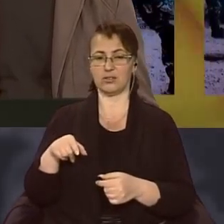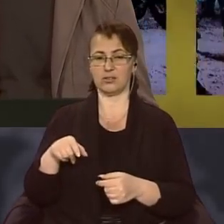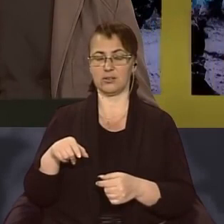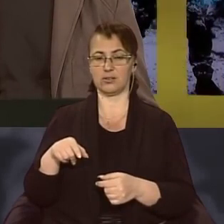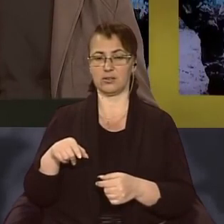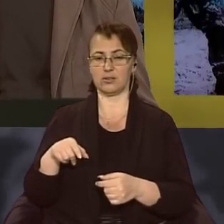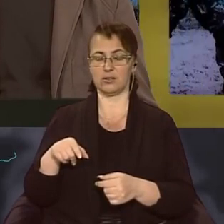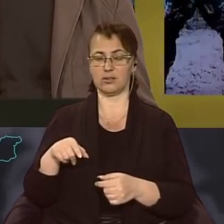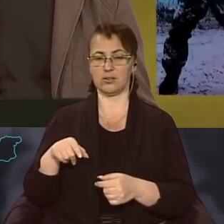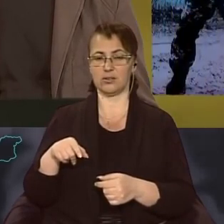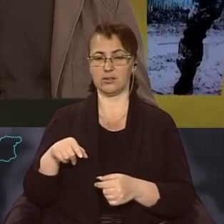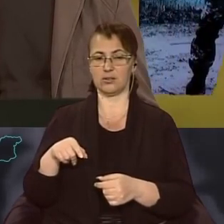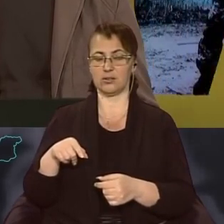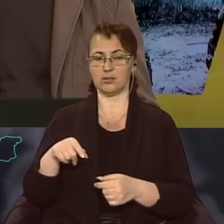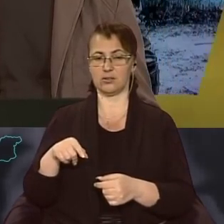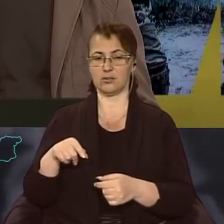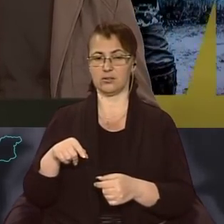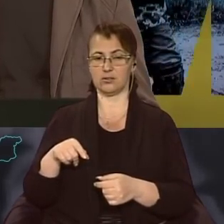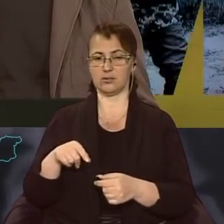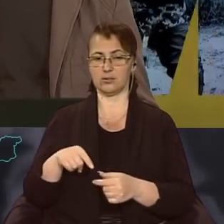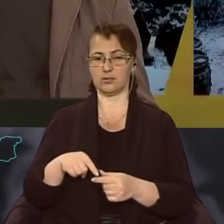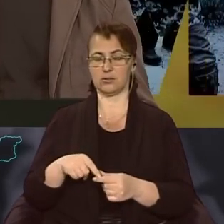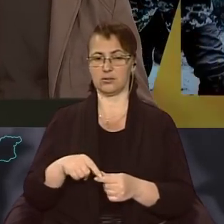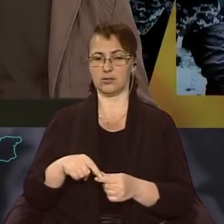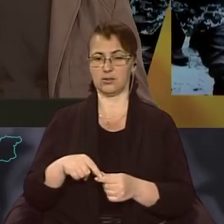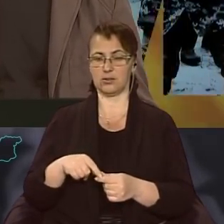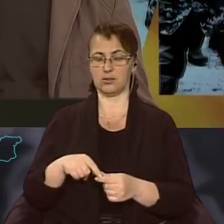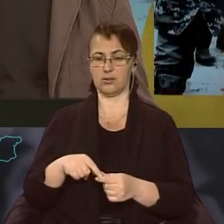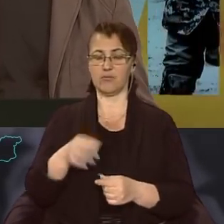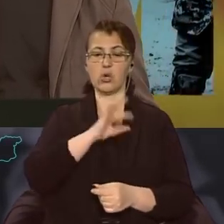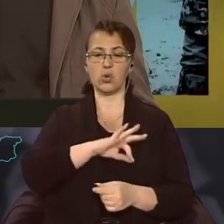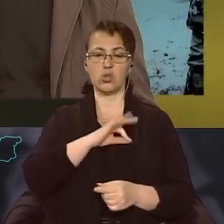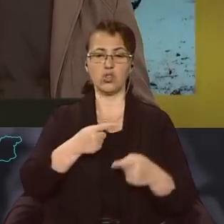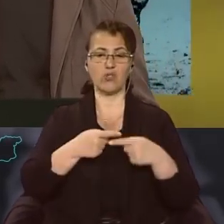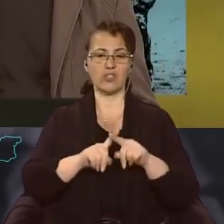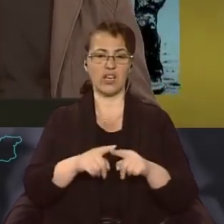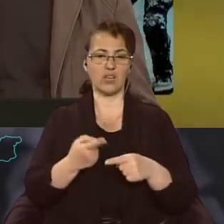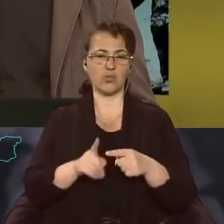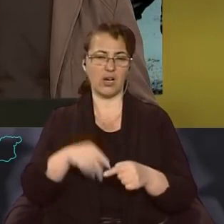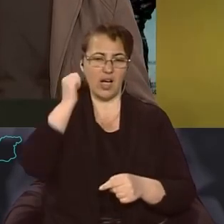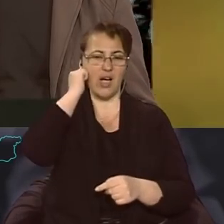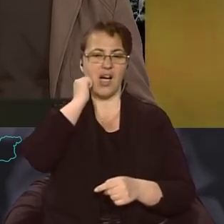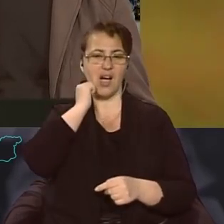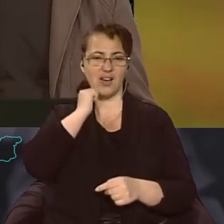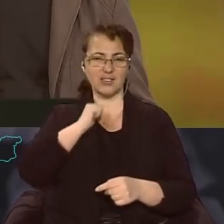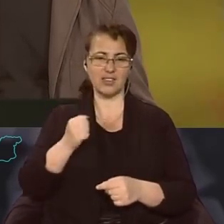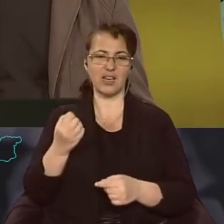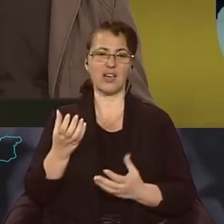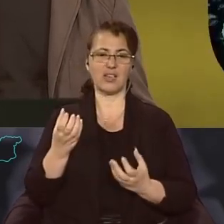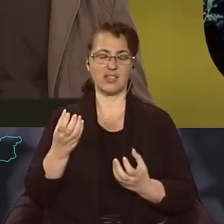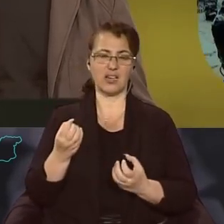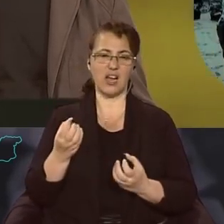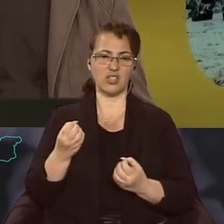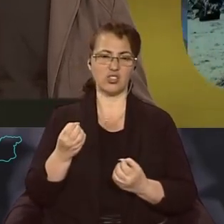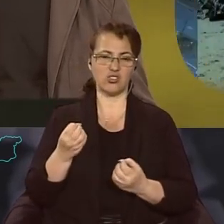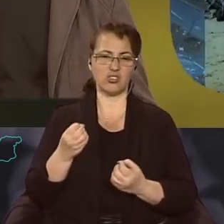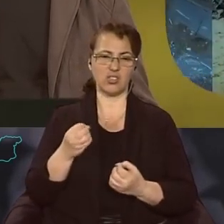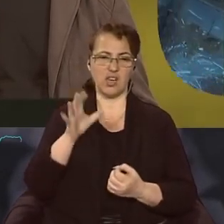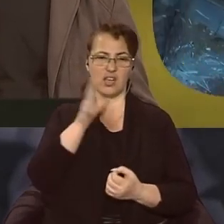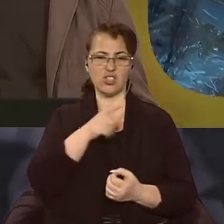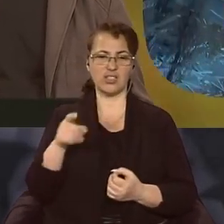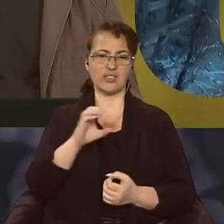таку, яка їм ще у спадок від Радянського Союзу дісталося. Це танки Т-72, які